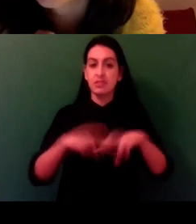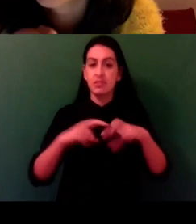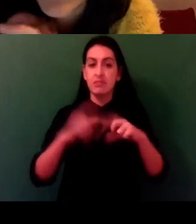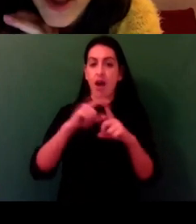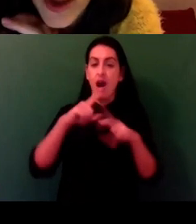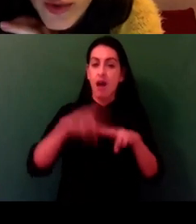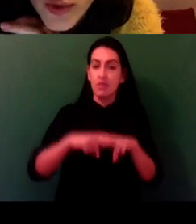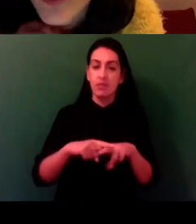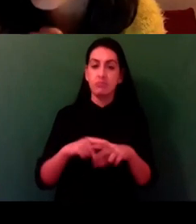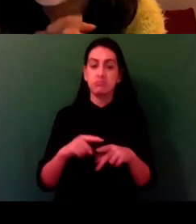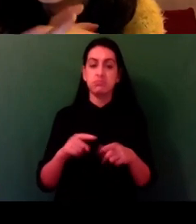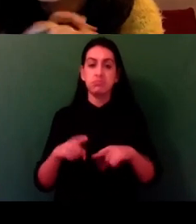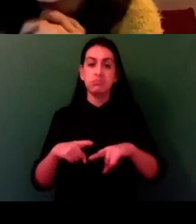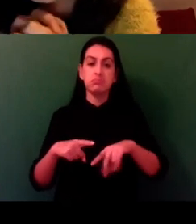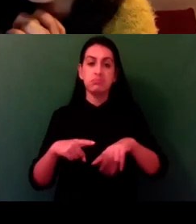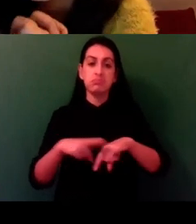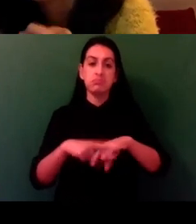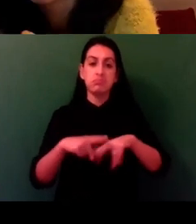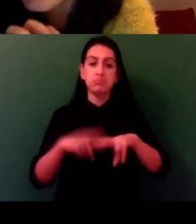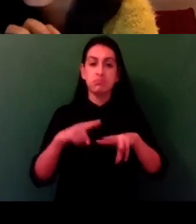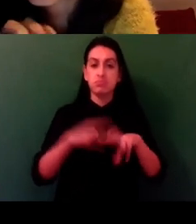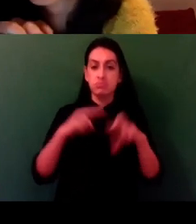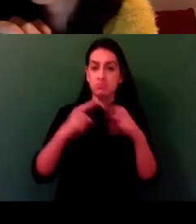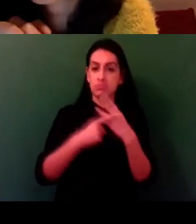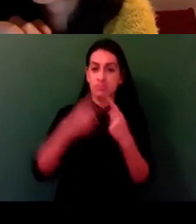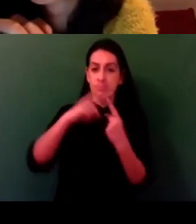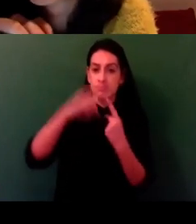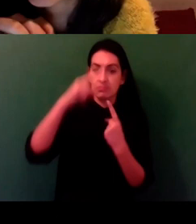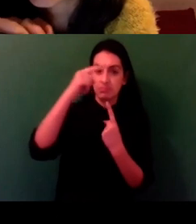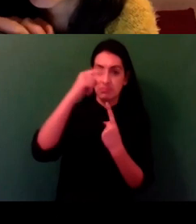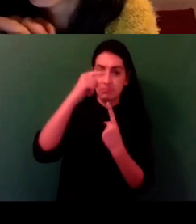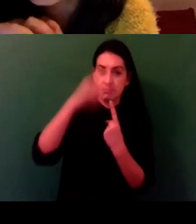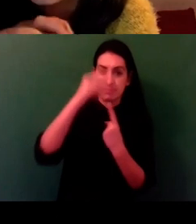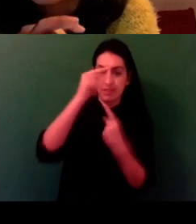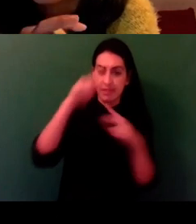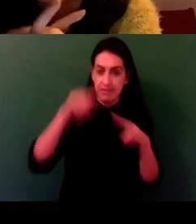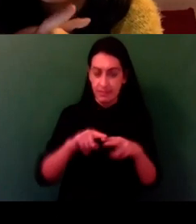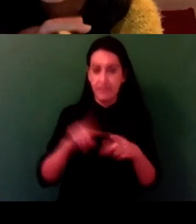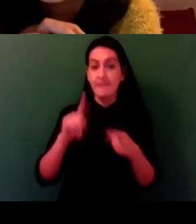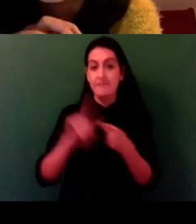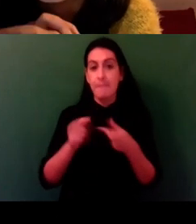ve Barış Göğüş. Şeyi tekrar hatırlatalım.